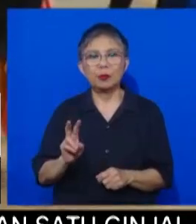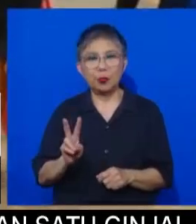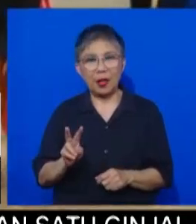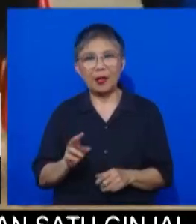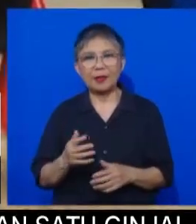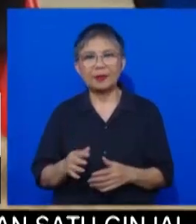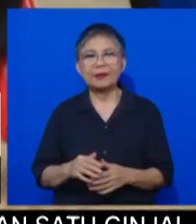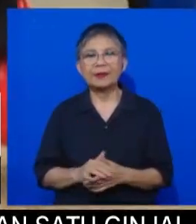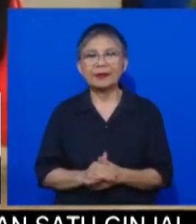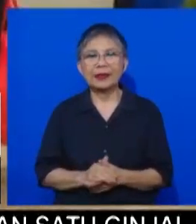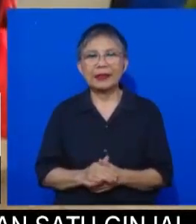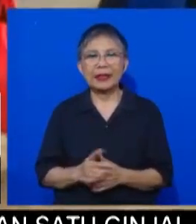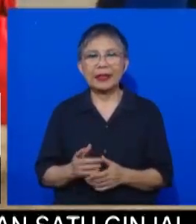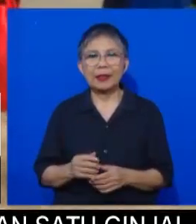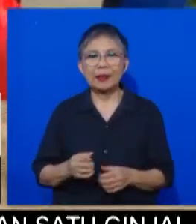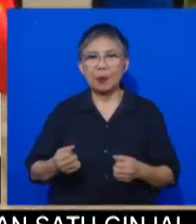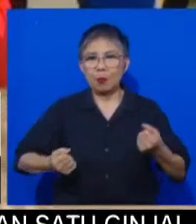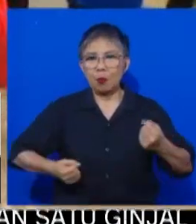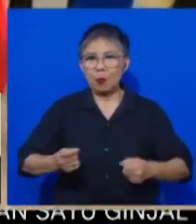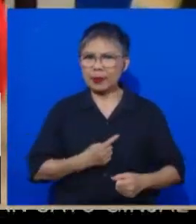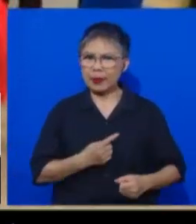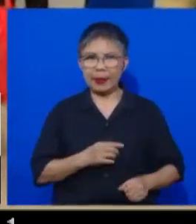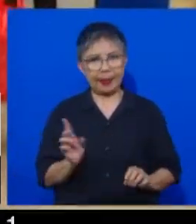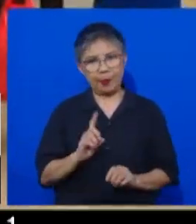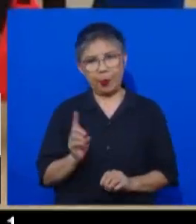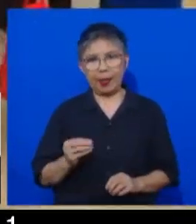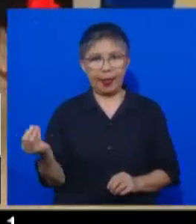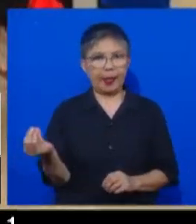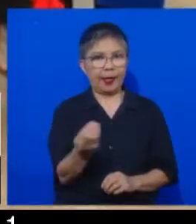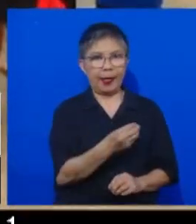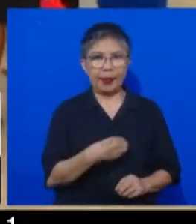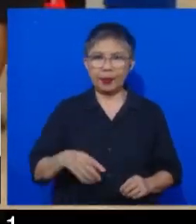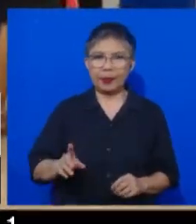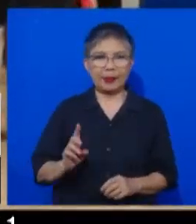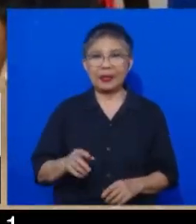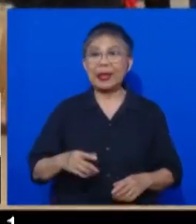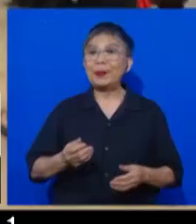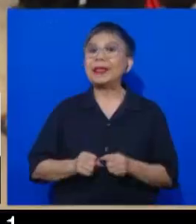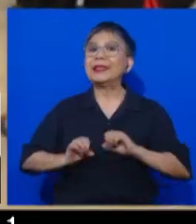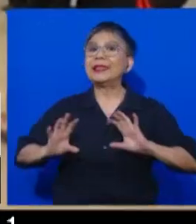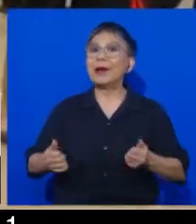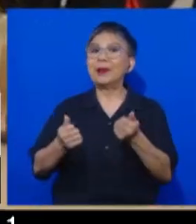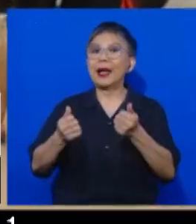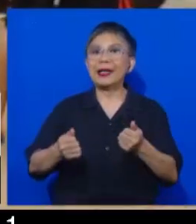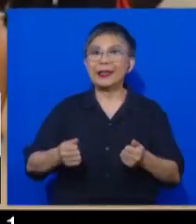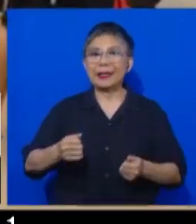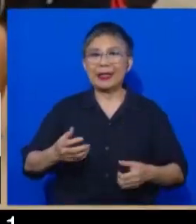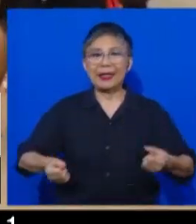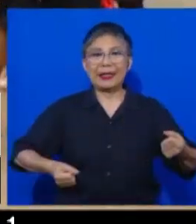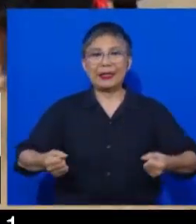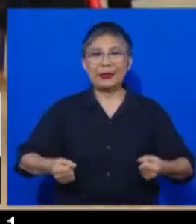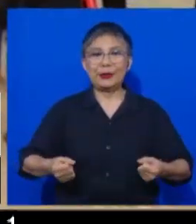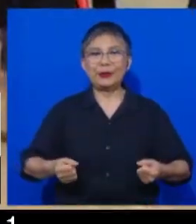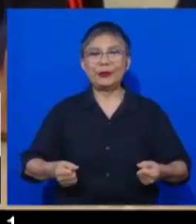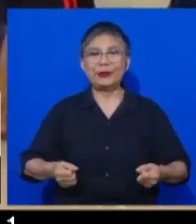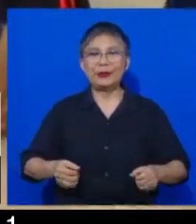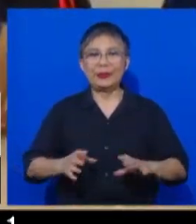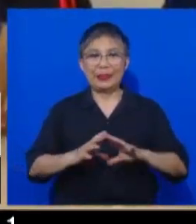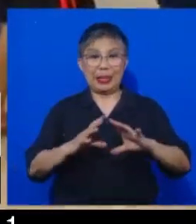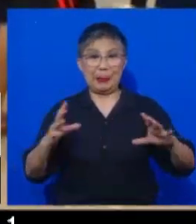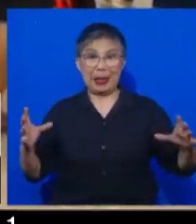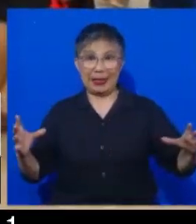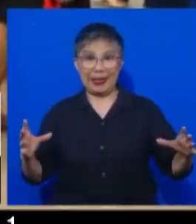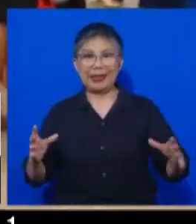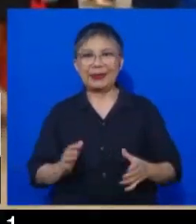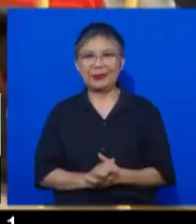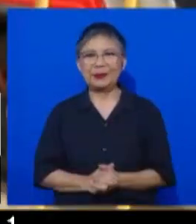tidak bisa menggunakan kendaraan pribadi untuk berkeliling. Jadi sudah disediakan shuttle-shuttle seperti ini untuk berkeliling dan mengantarkan Anda ke wisata-wisata